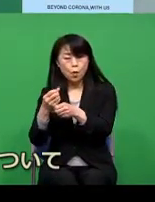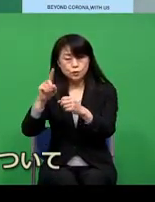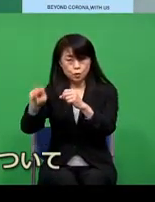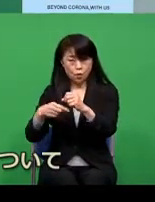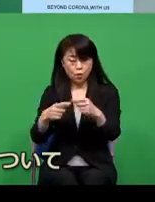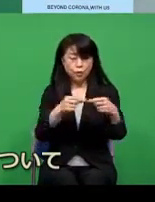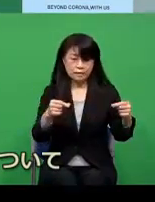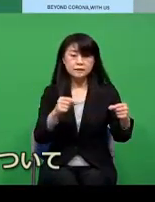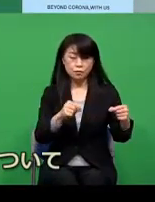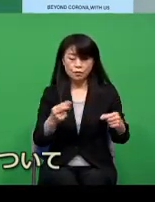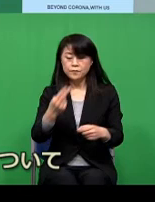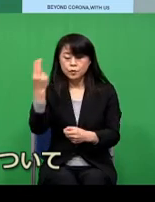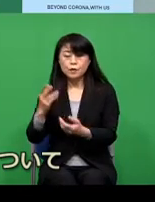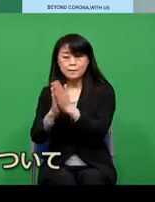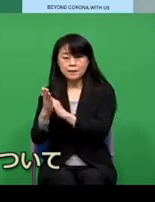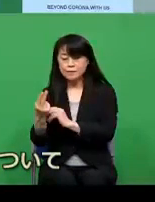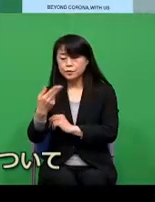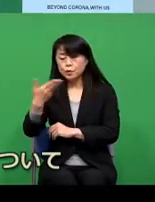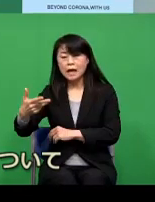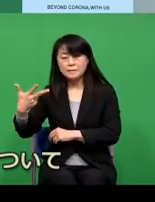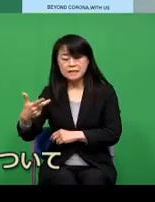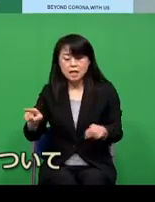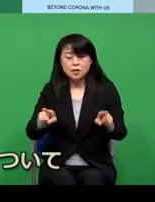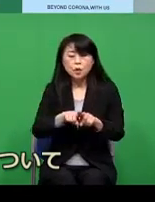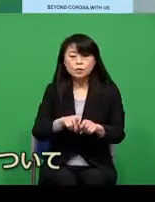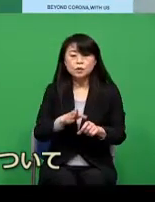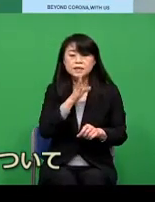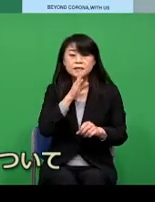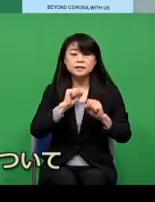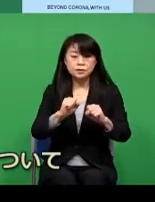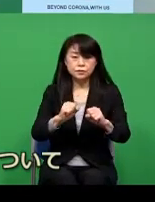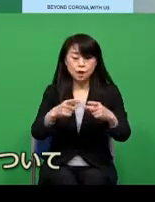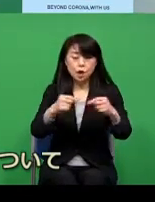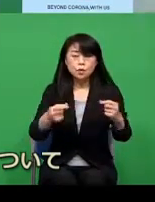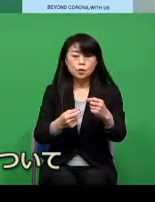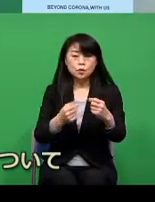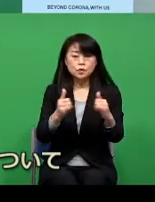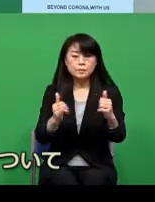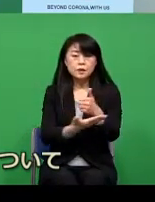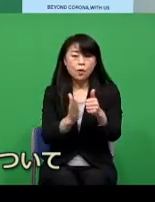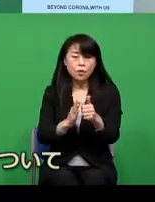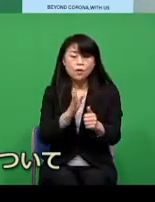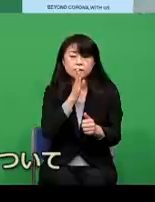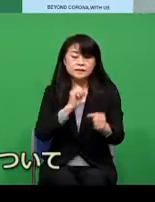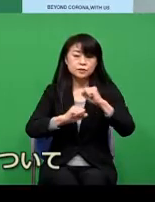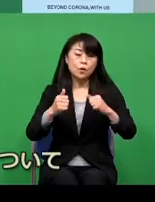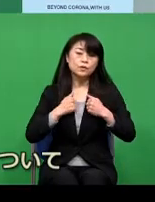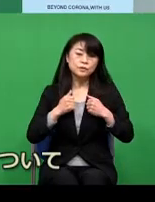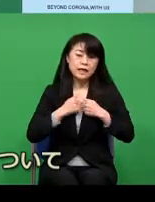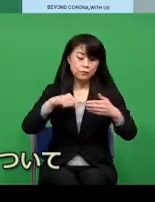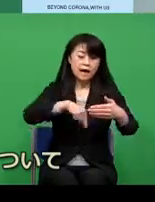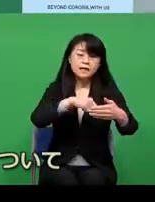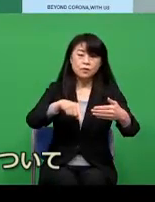ね、富山県砺波市が共同して実施する国民保護実動訓練の概要